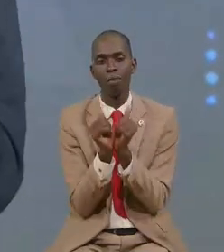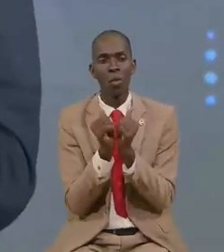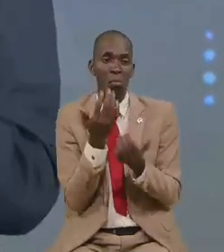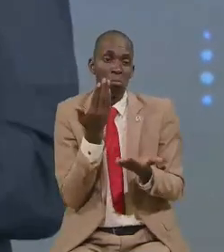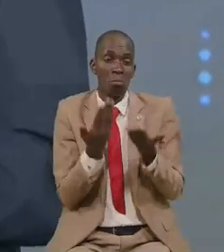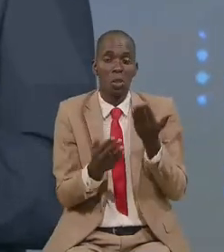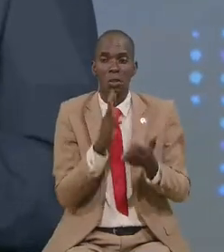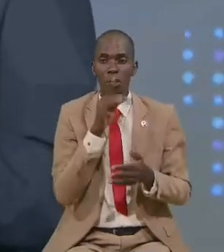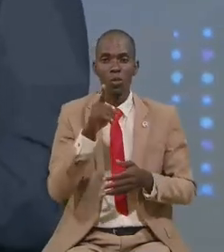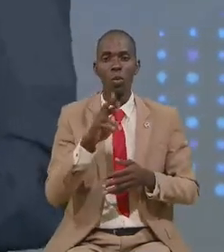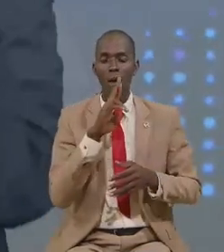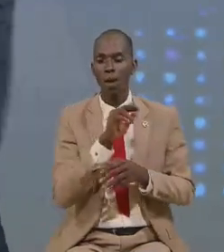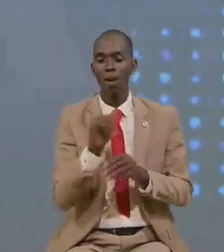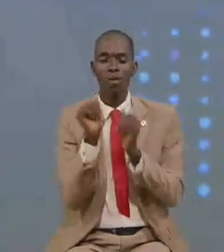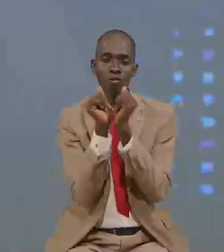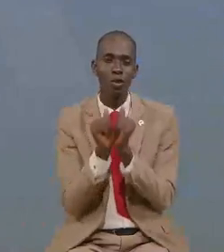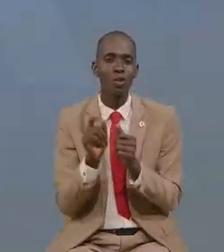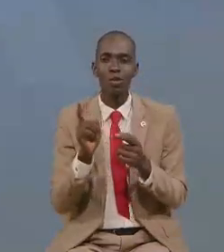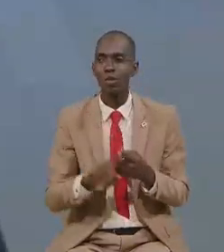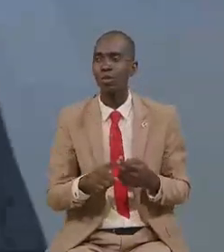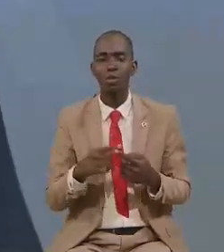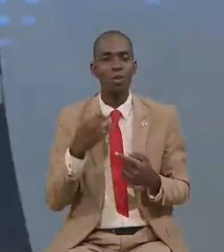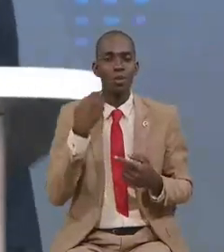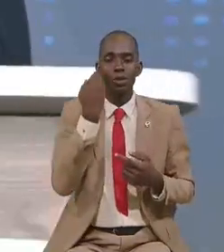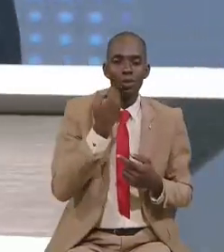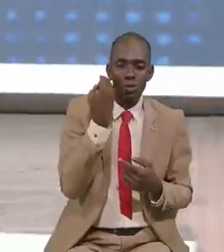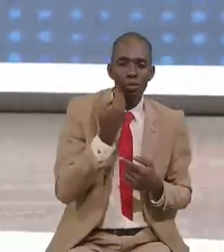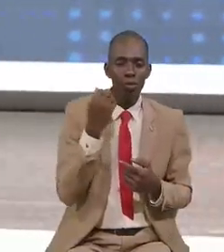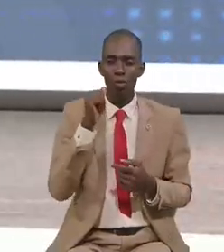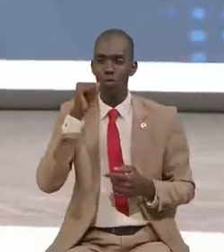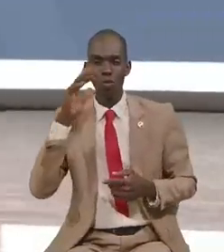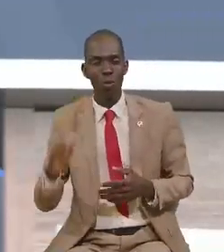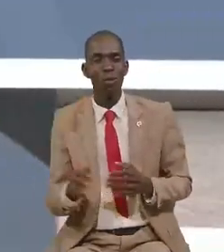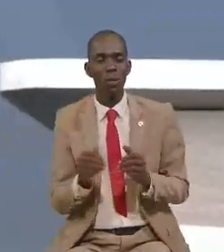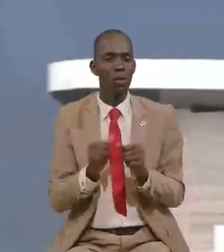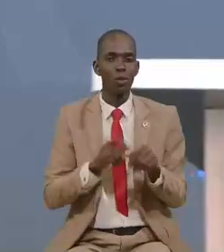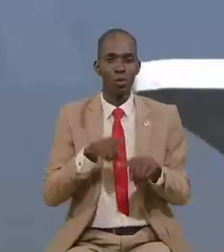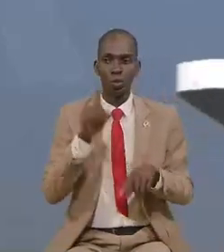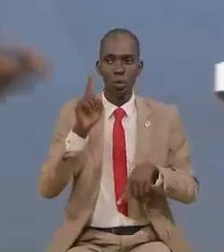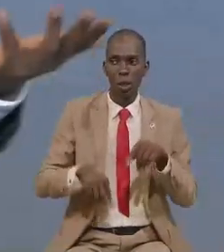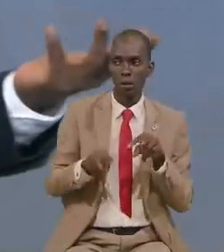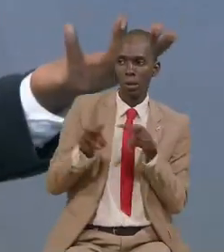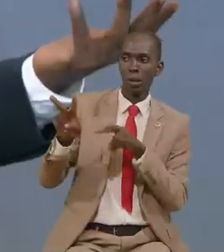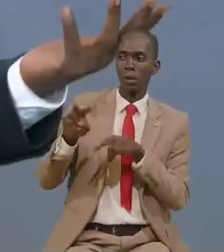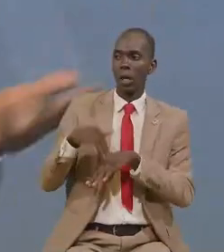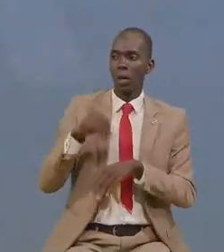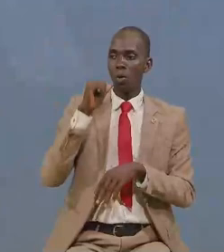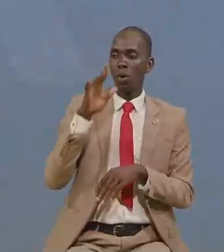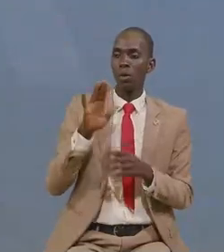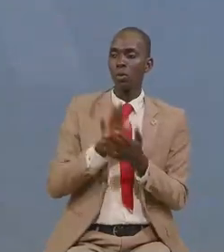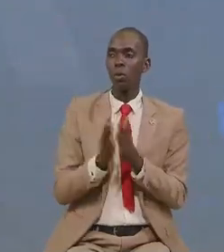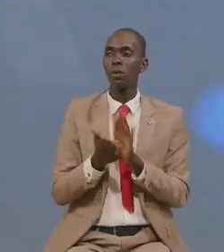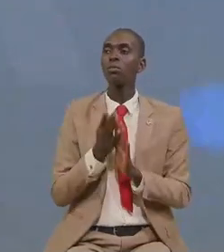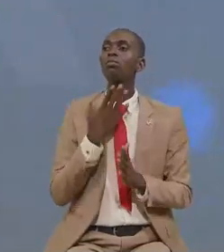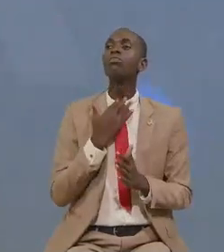un captif aux femmes. Tu n'arrives pas à voir une femme. Toute femme a belle devant